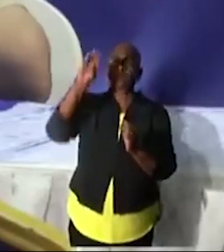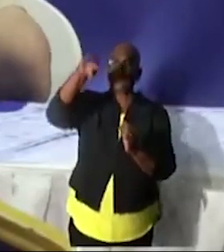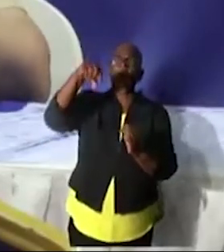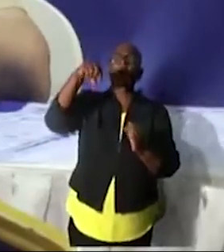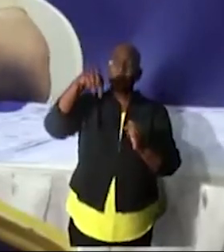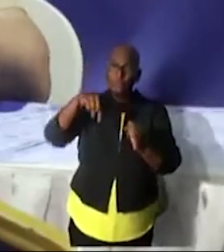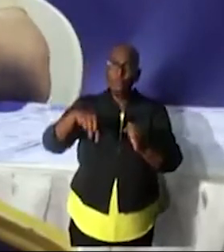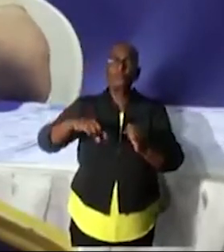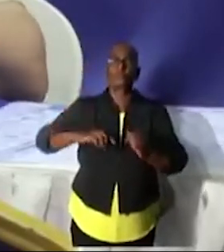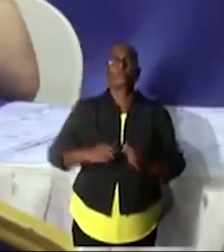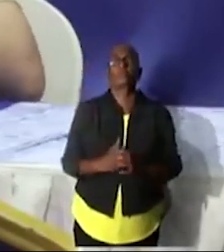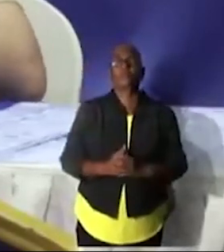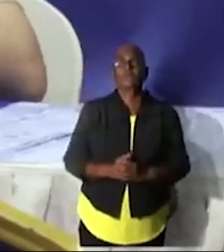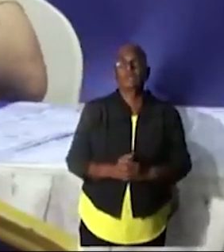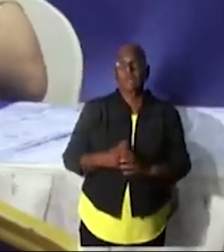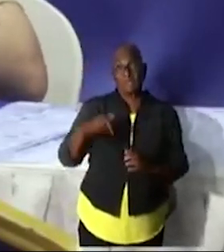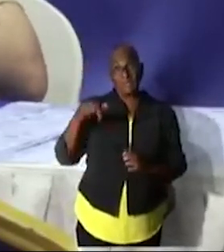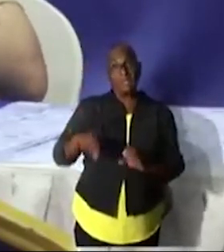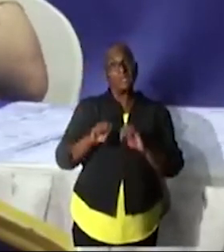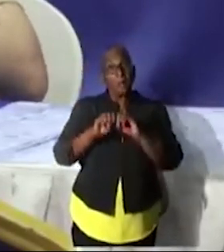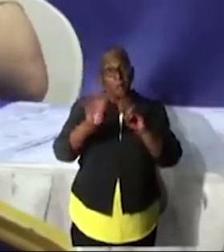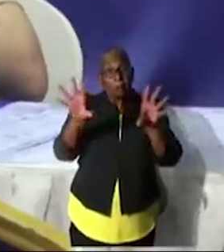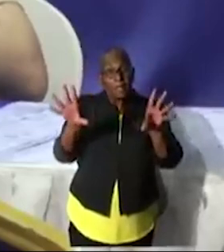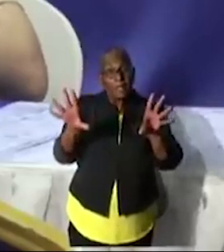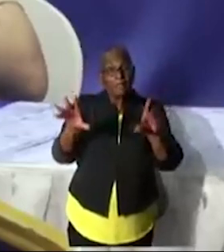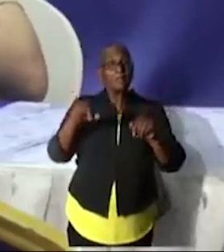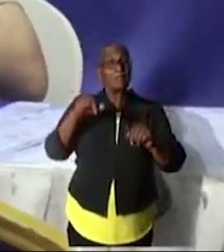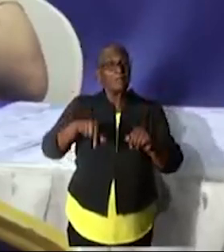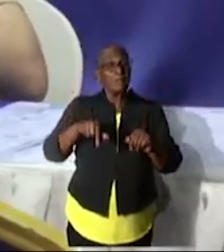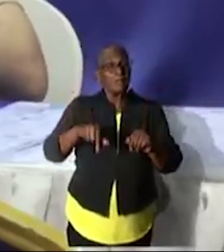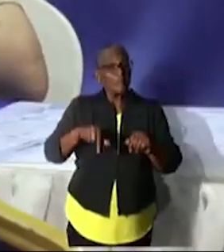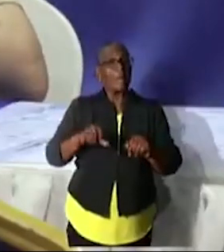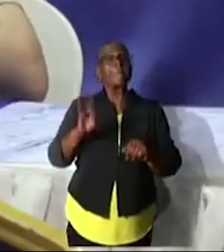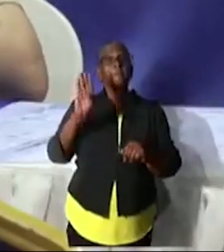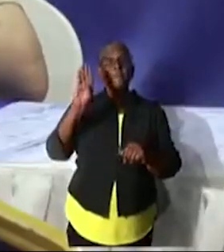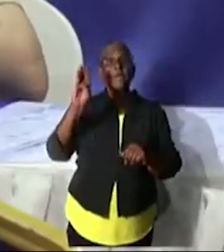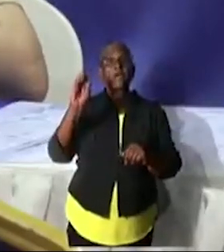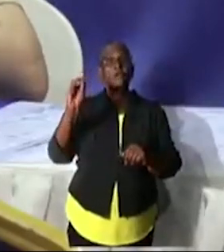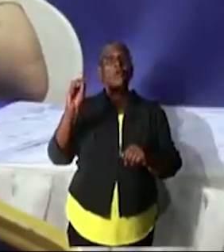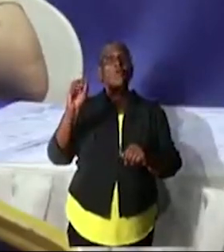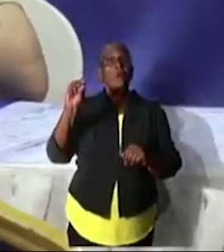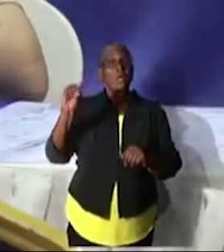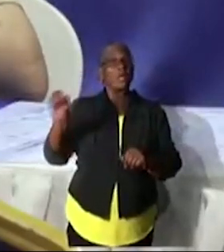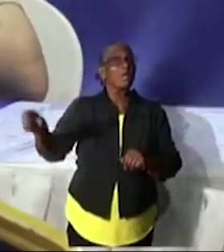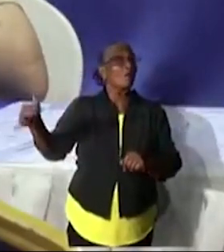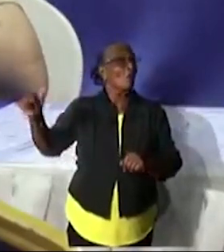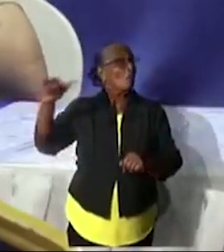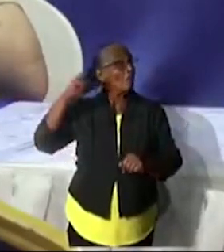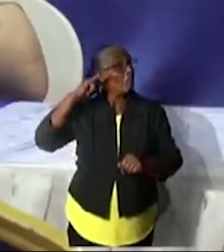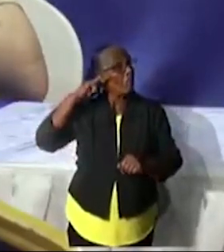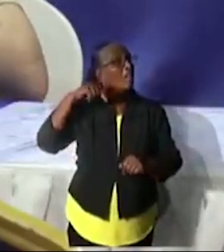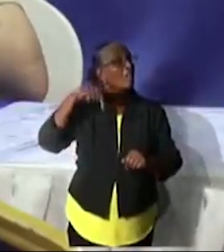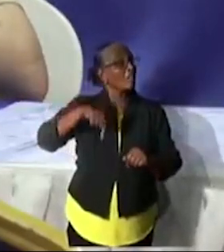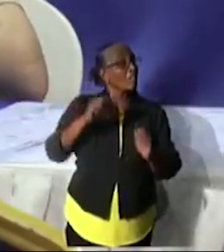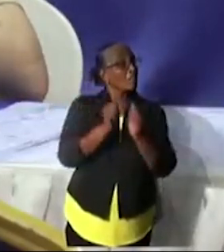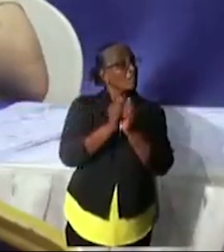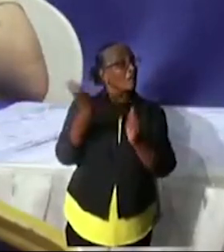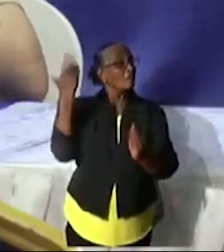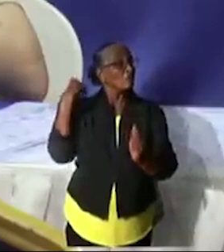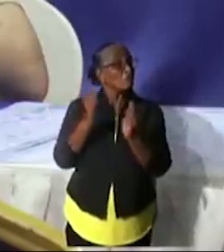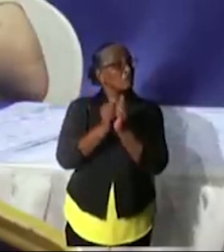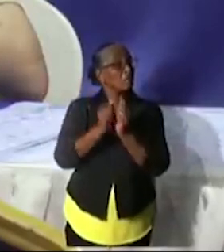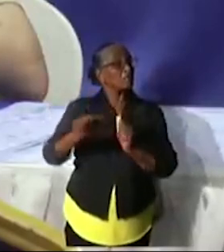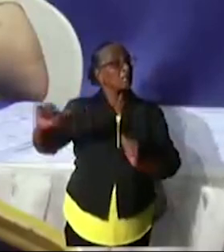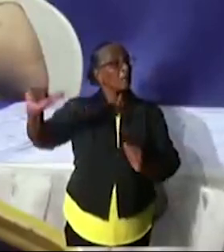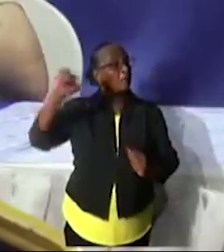momenteel. Dit bericht heb ik dan vanuit BOG zaterdag te horen gekregen.